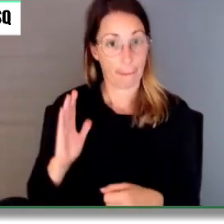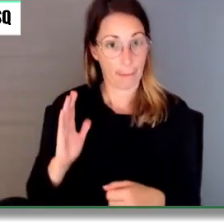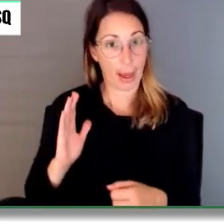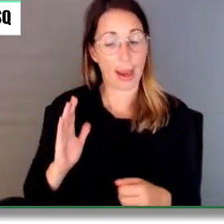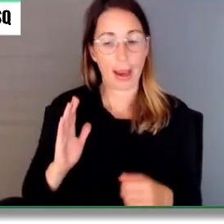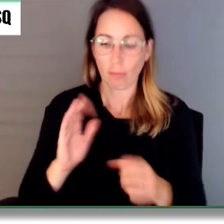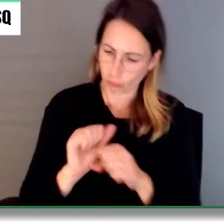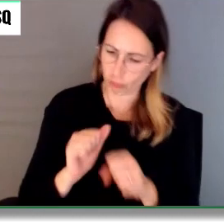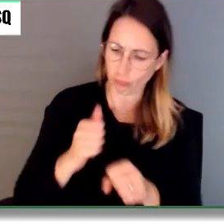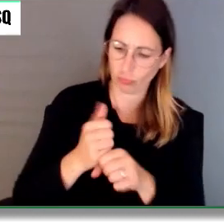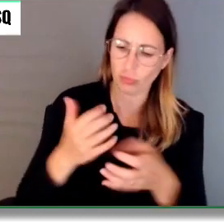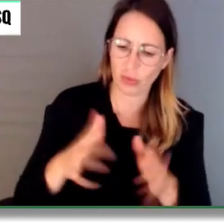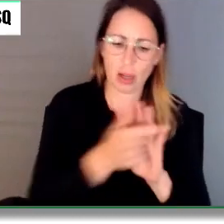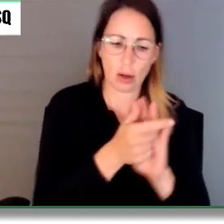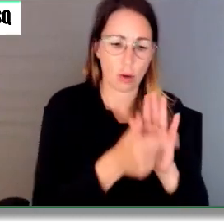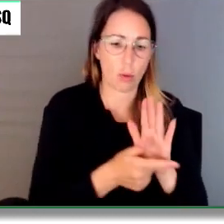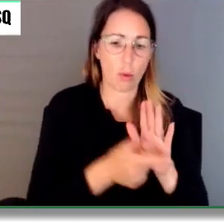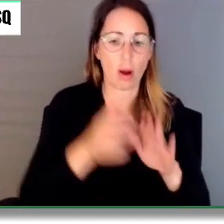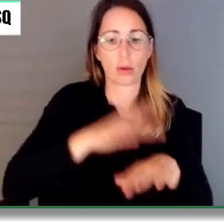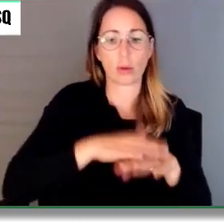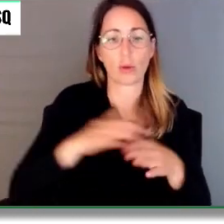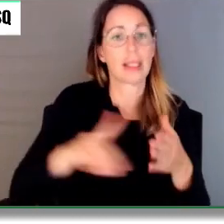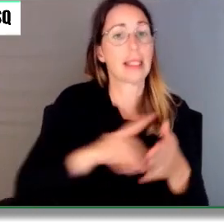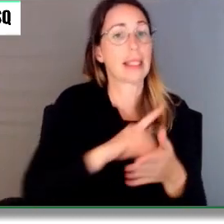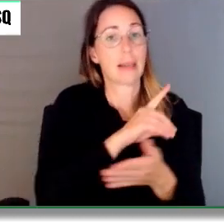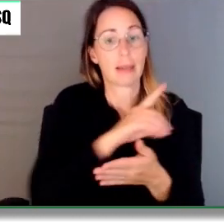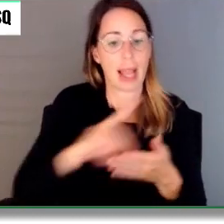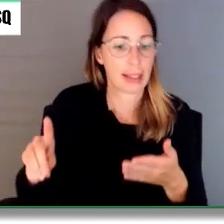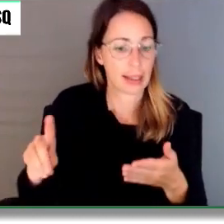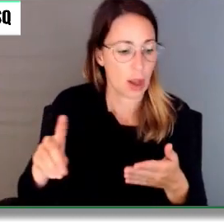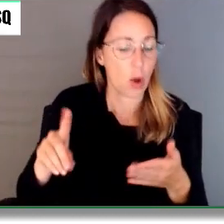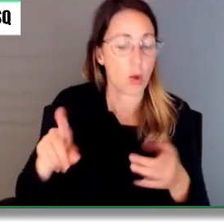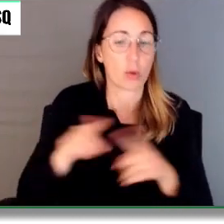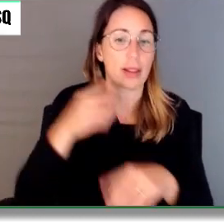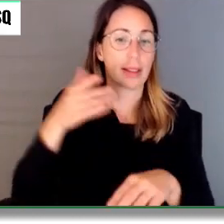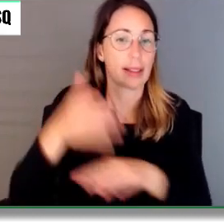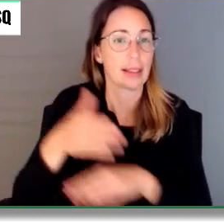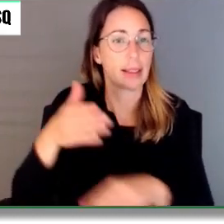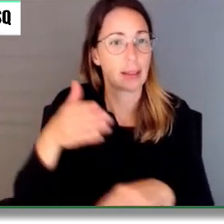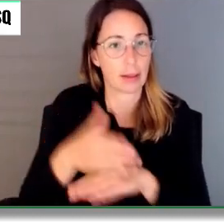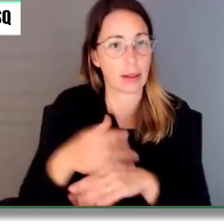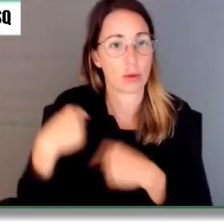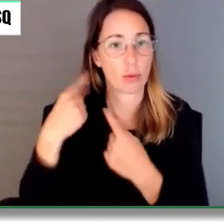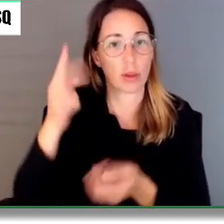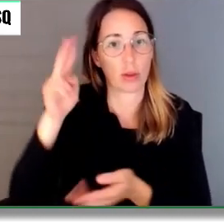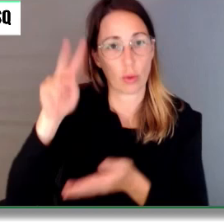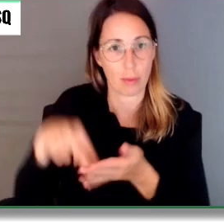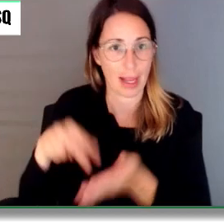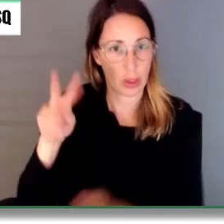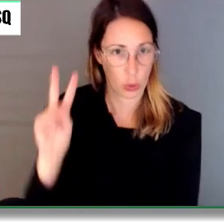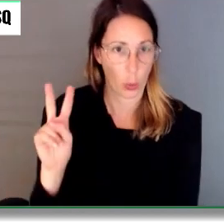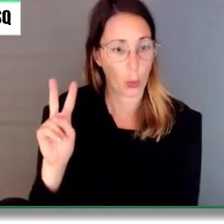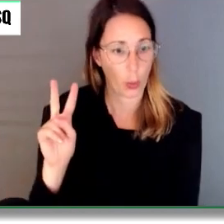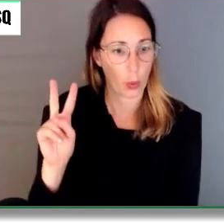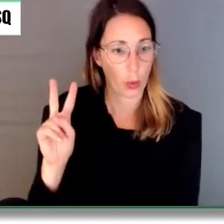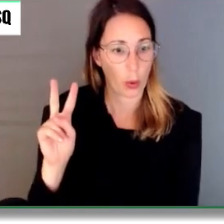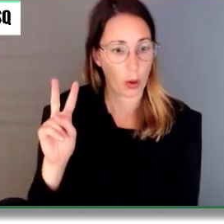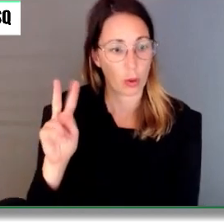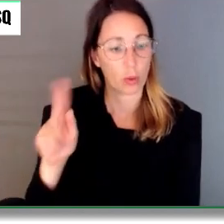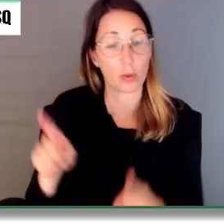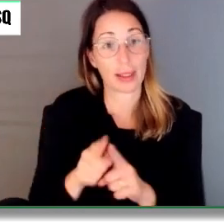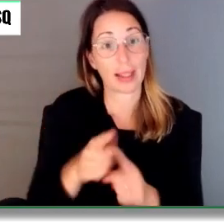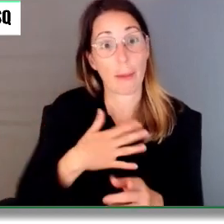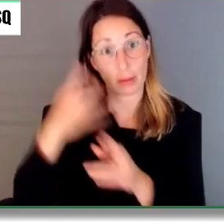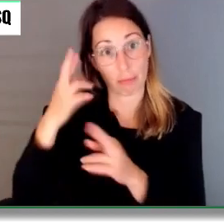la discrimination et l'accessibilité depuis 2002 et d'ailleurs, j'aimerais reconnaître le Canada d'avoir fait